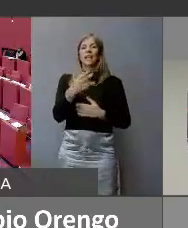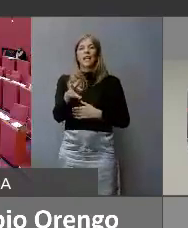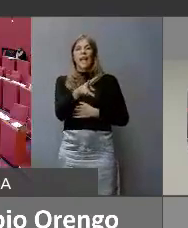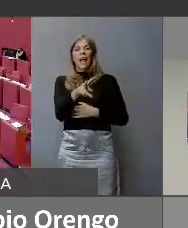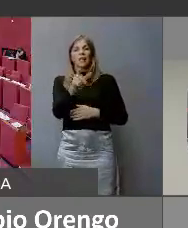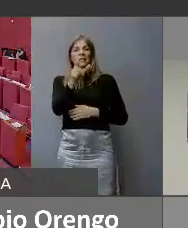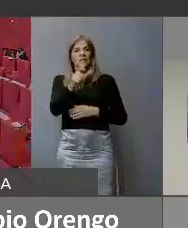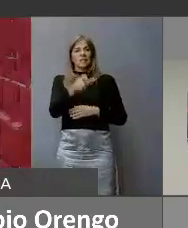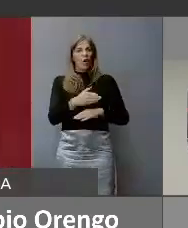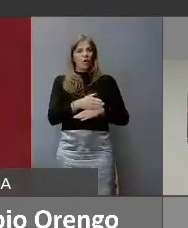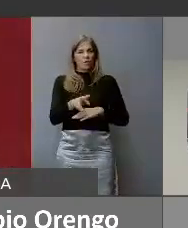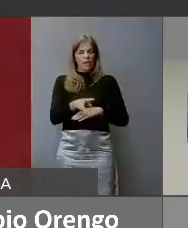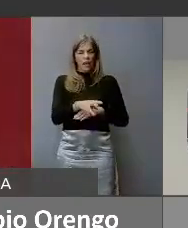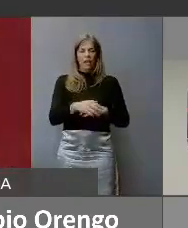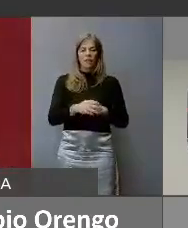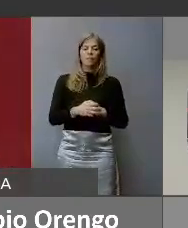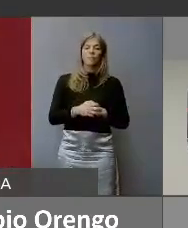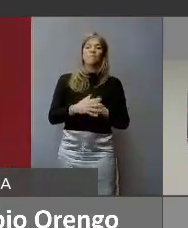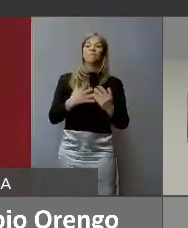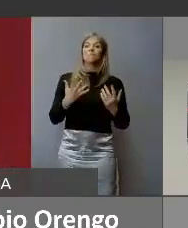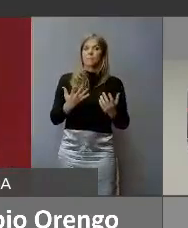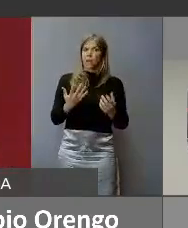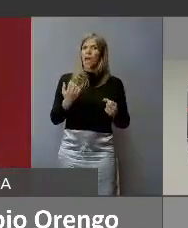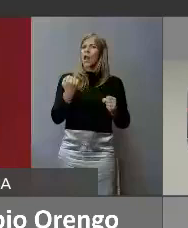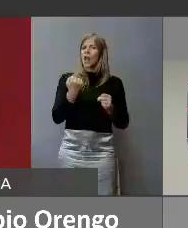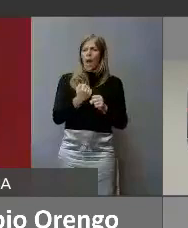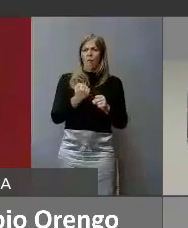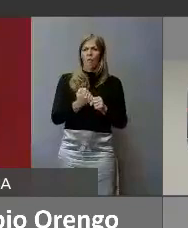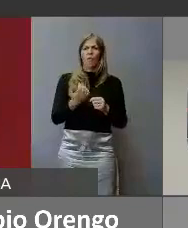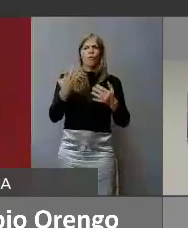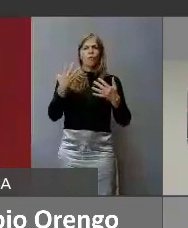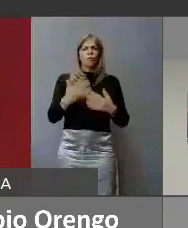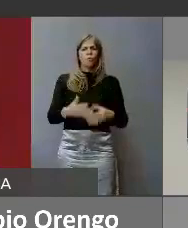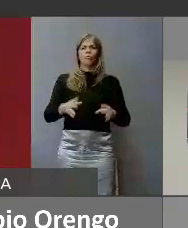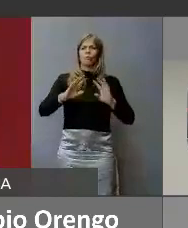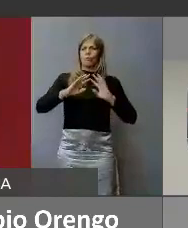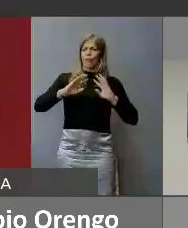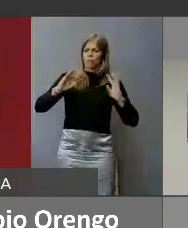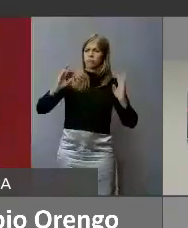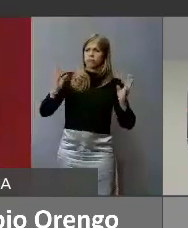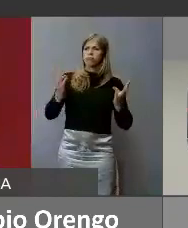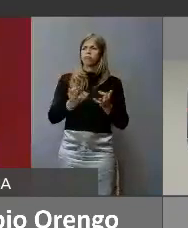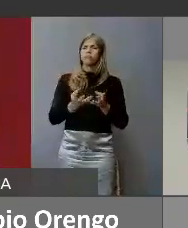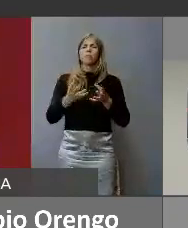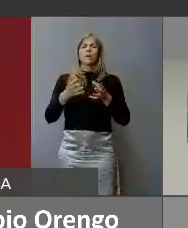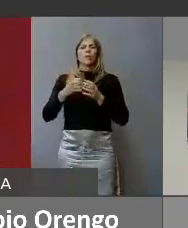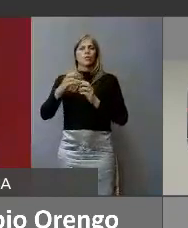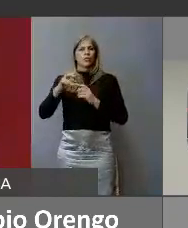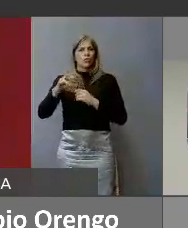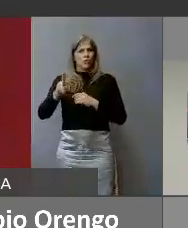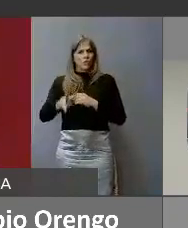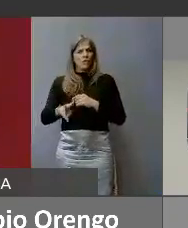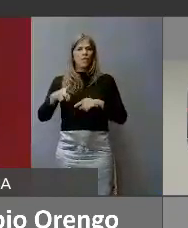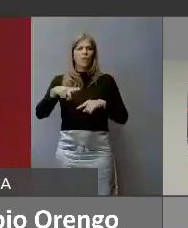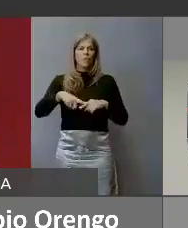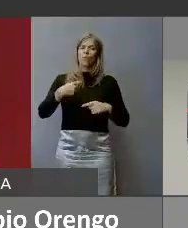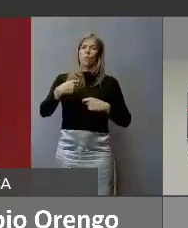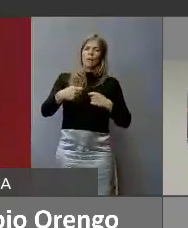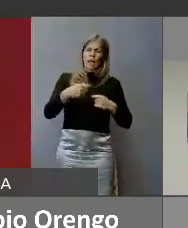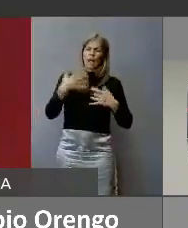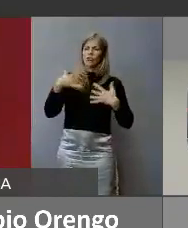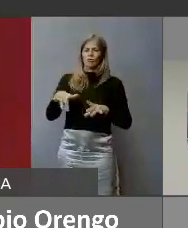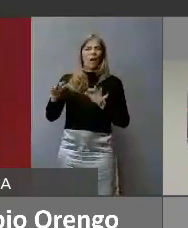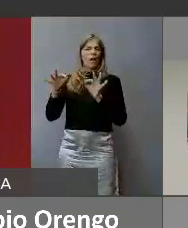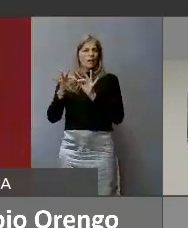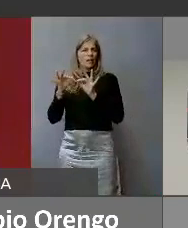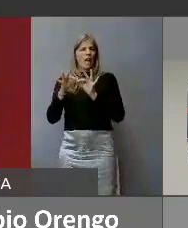assolutamente questi lavori sono stati concertati con le sue categorie sia del civ che del mercato è un